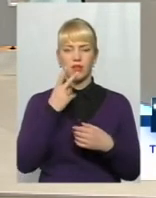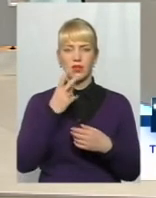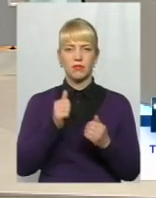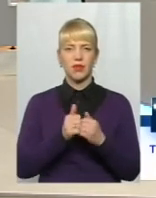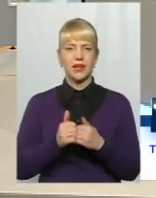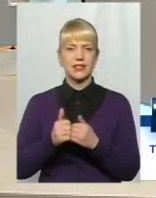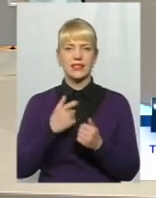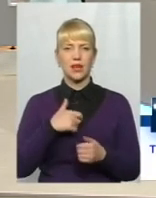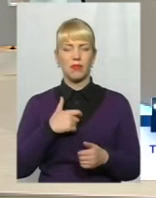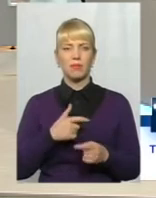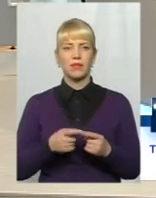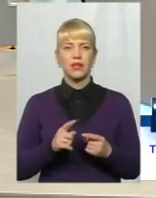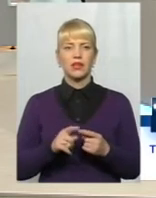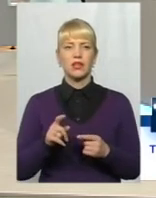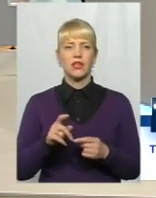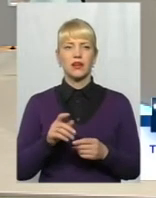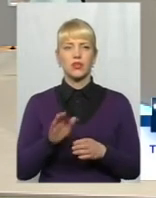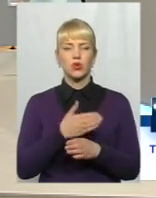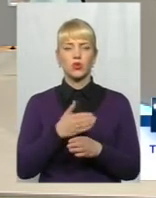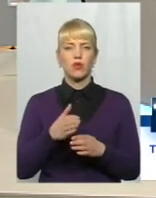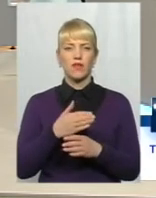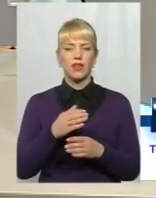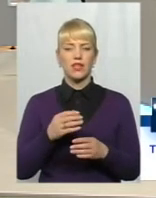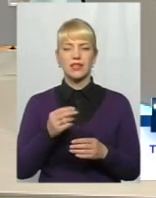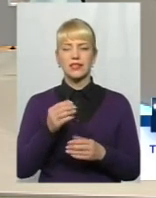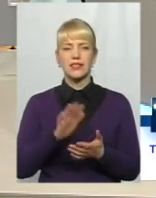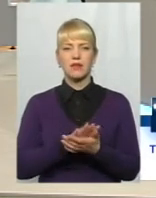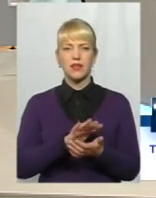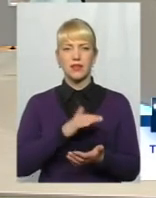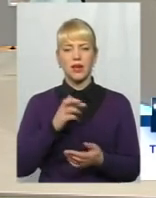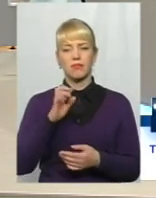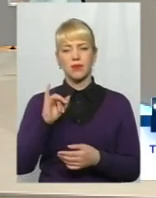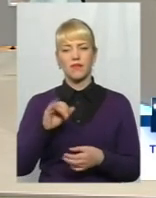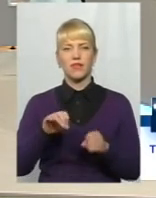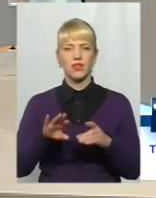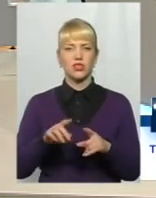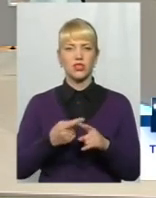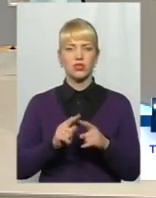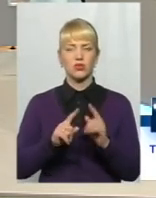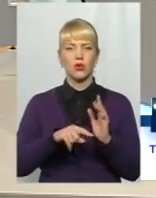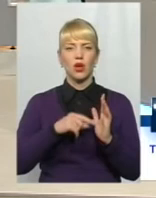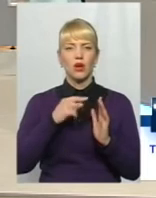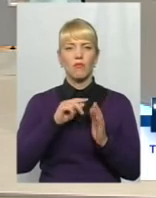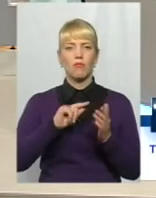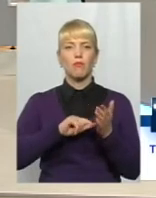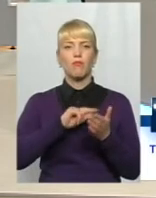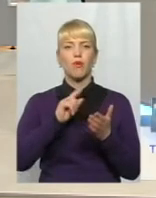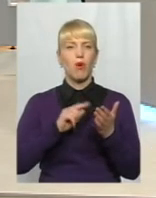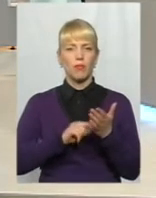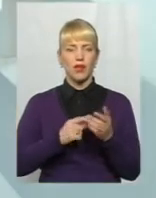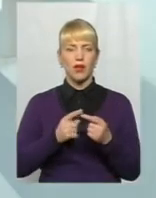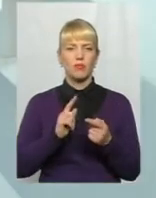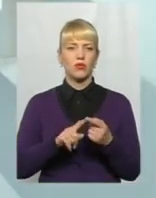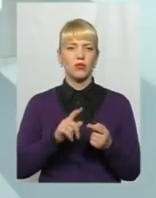себе. Скажіть, сортування сміття вирішило б цю проблему? Ну, як ми бачимо по Україні, поки що ця проблема не